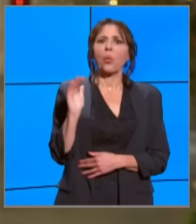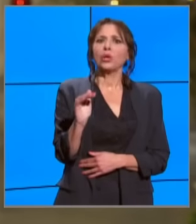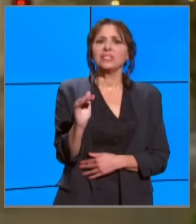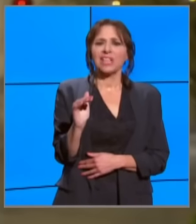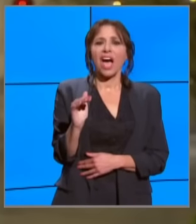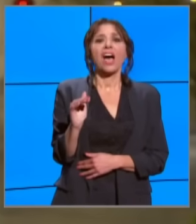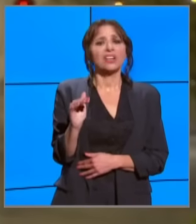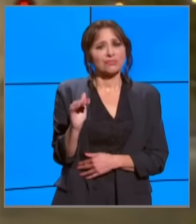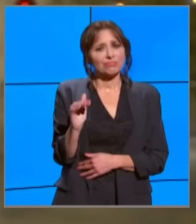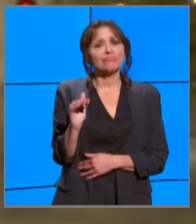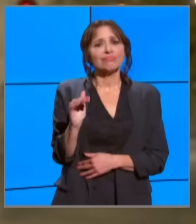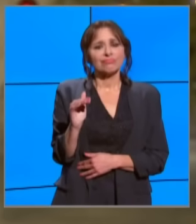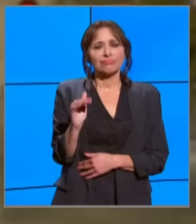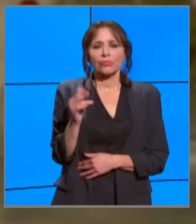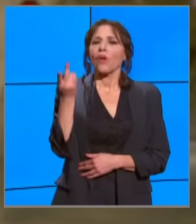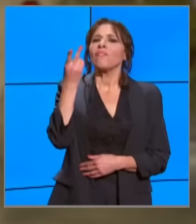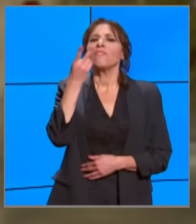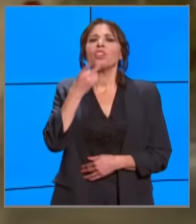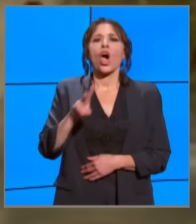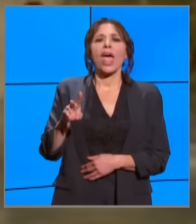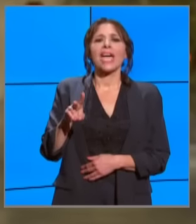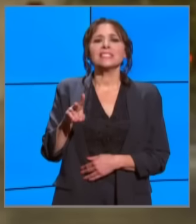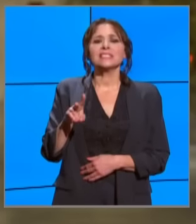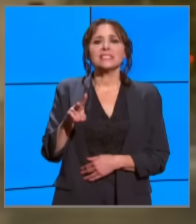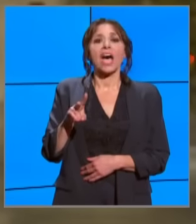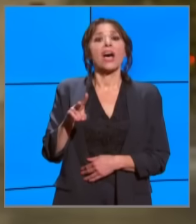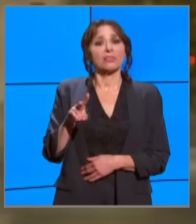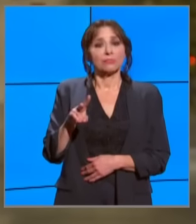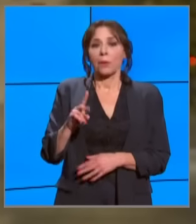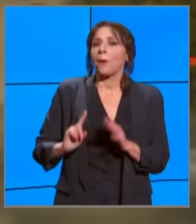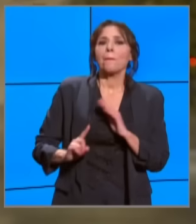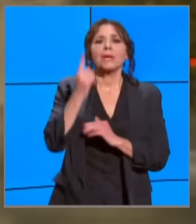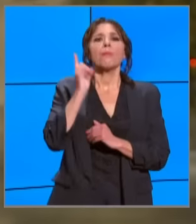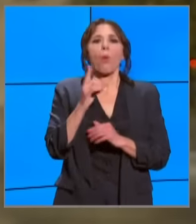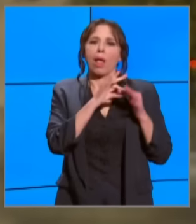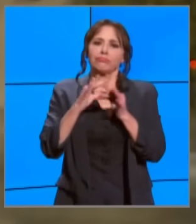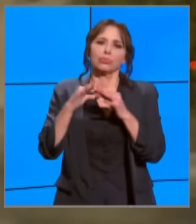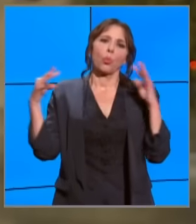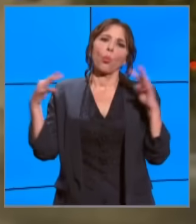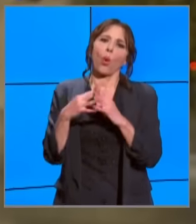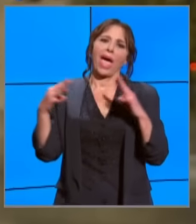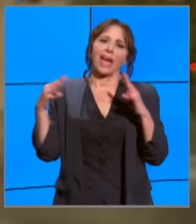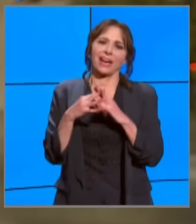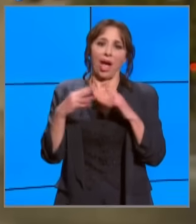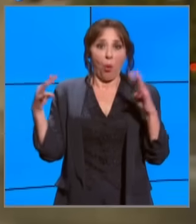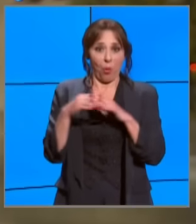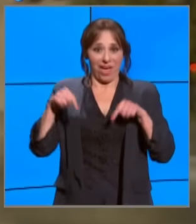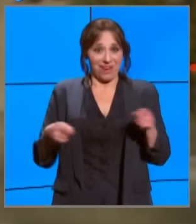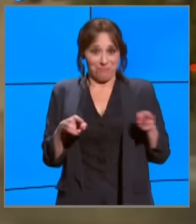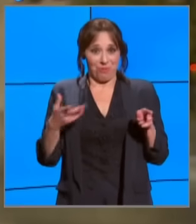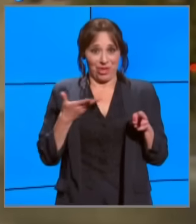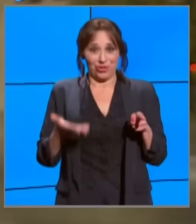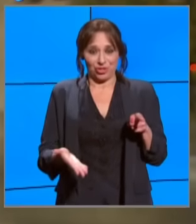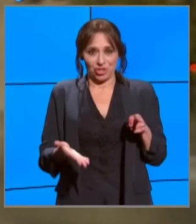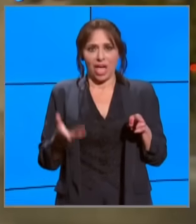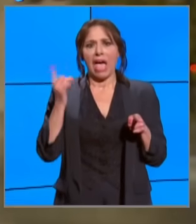quotidiana la violenza Anzitutto la violenza delle guerre di quelle in corso e di